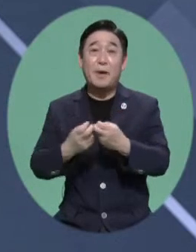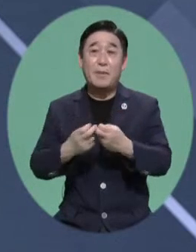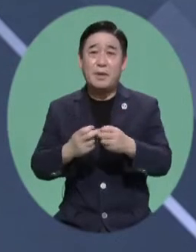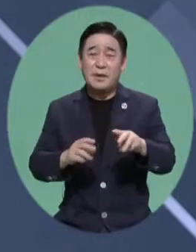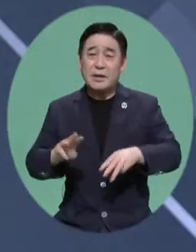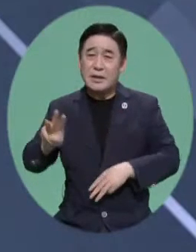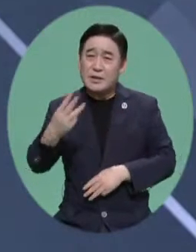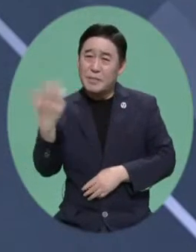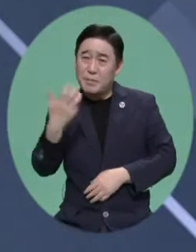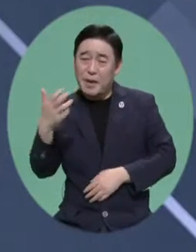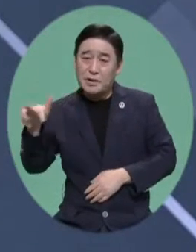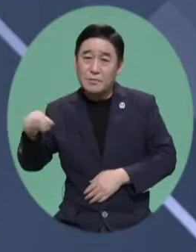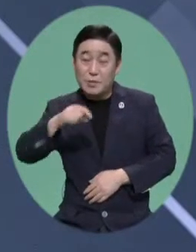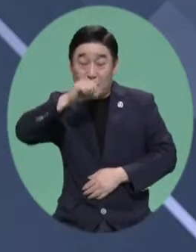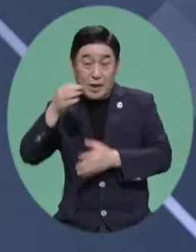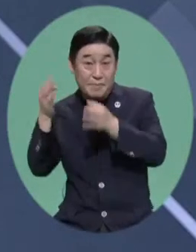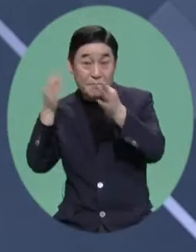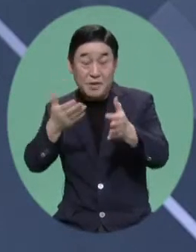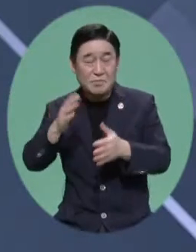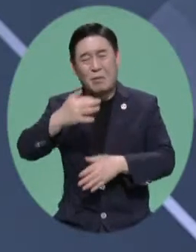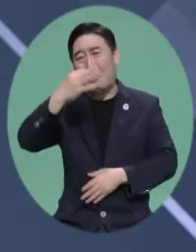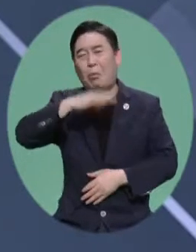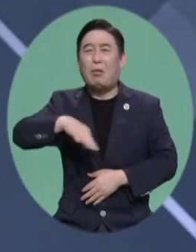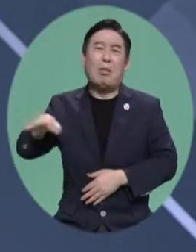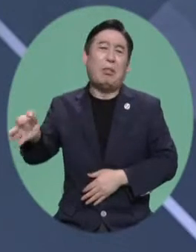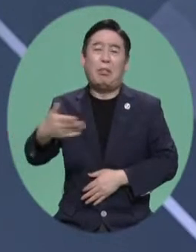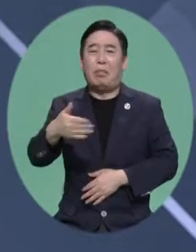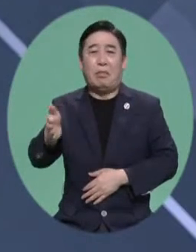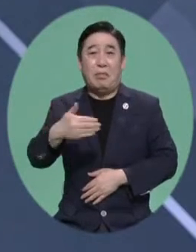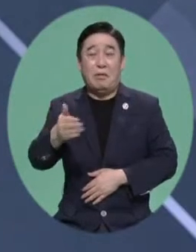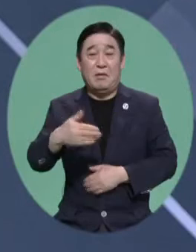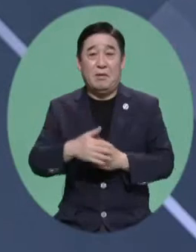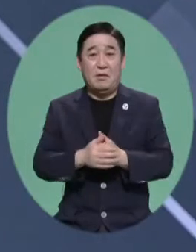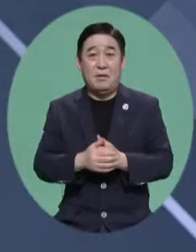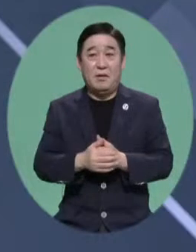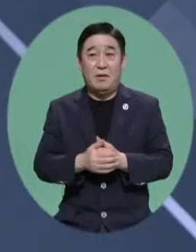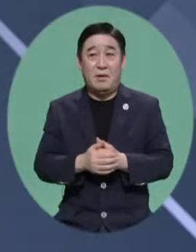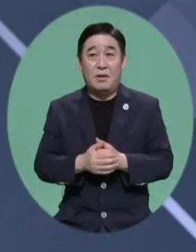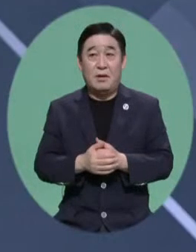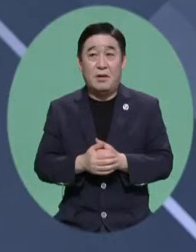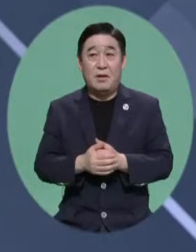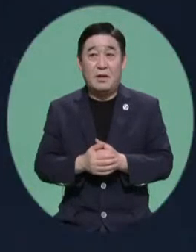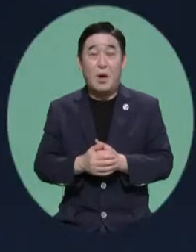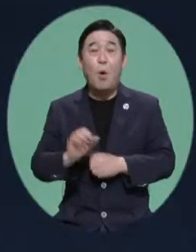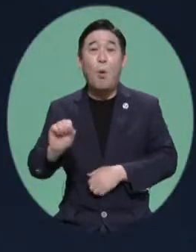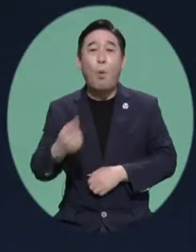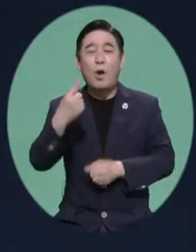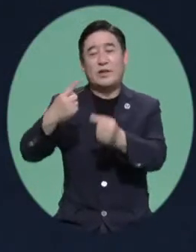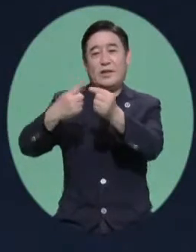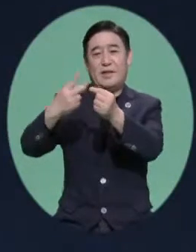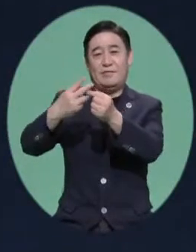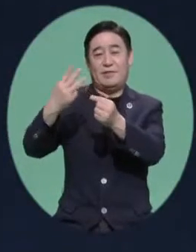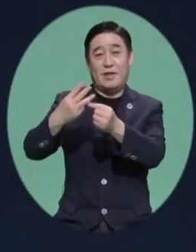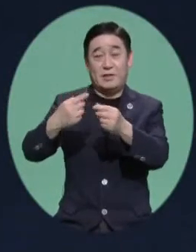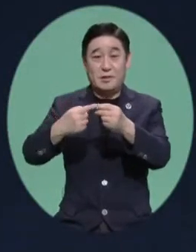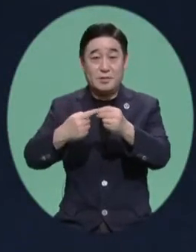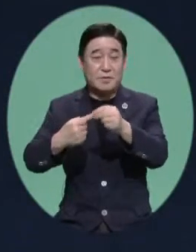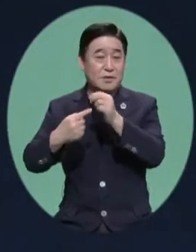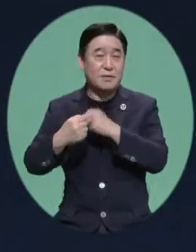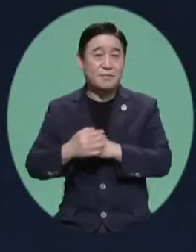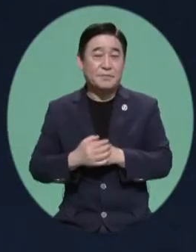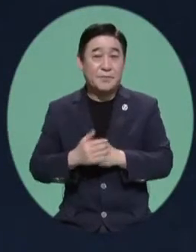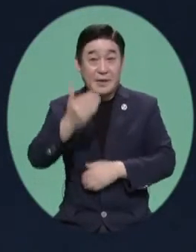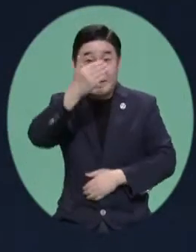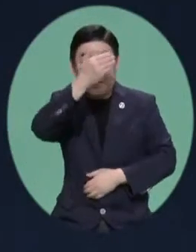380점 원을 쏟아 보았습니다만 아무런 효과가 없었습니다 어쩐 원인은 세가지로 봅니다 우선 첫번째는